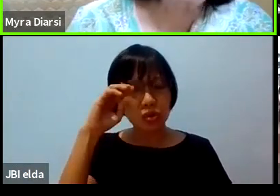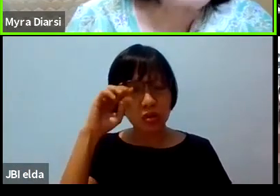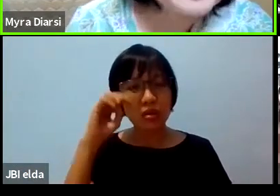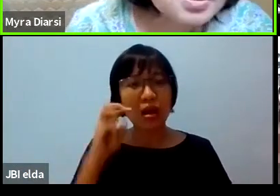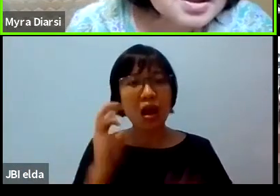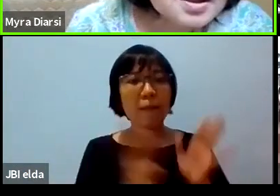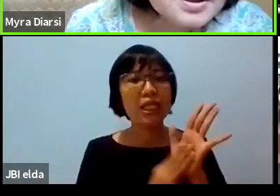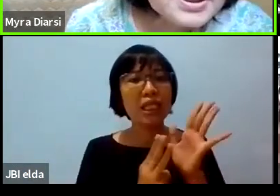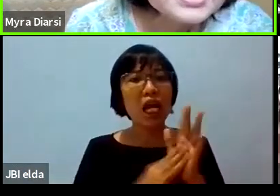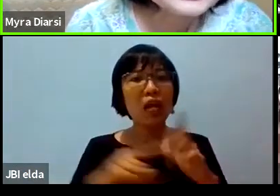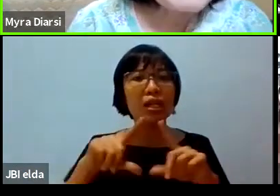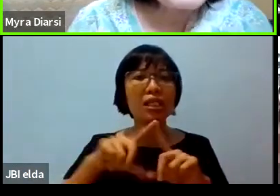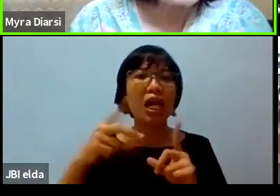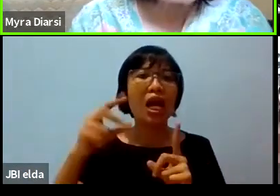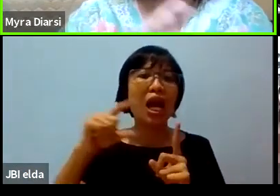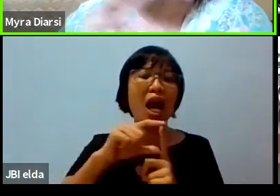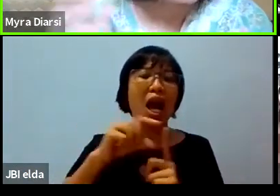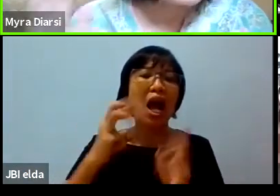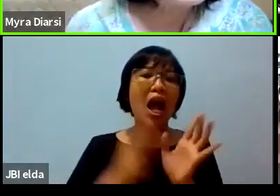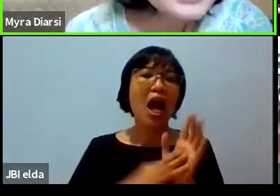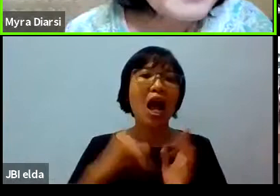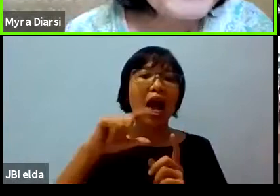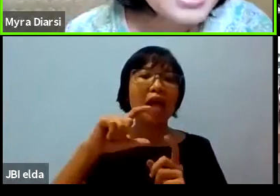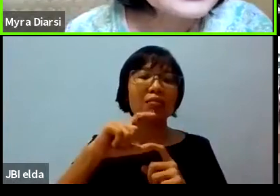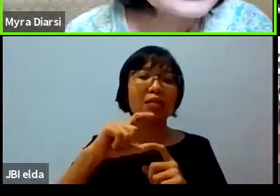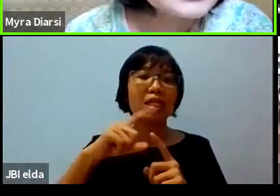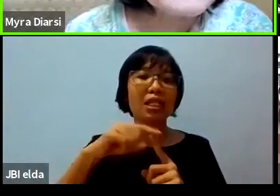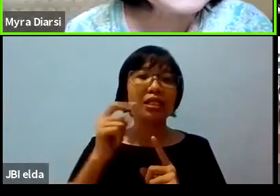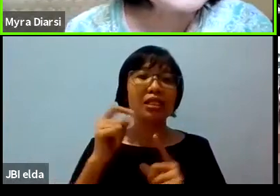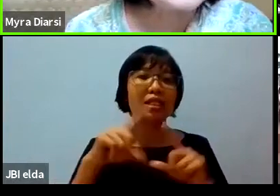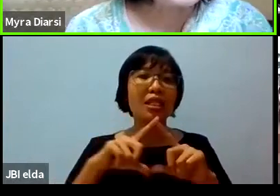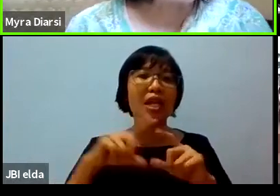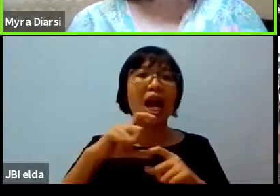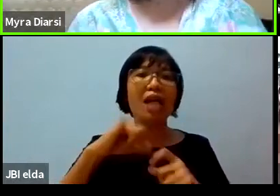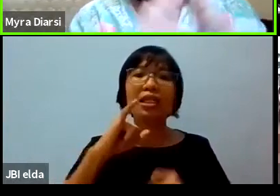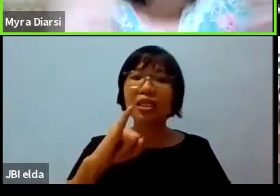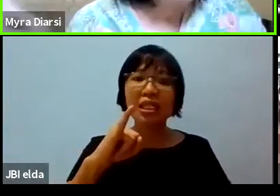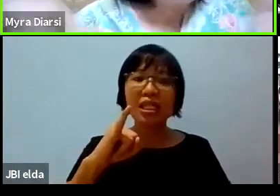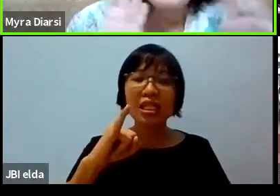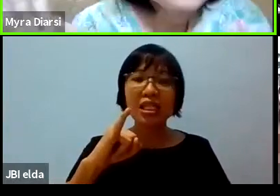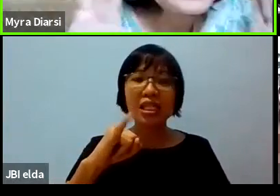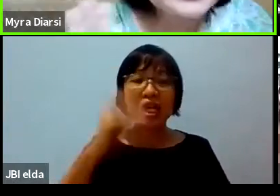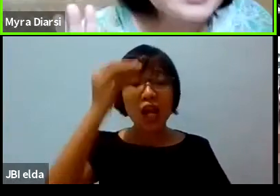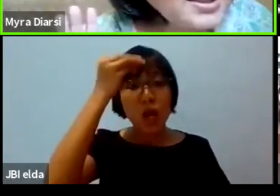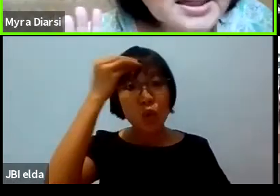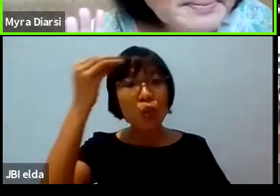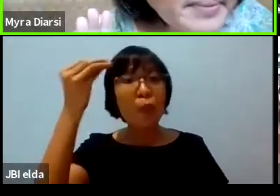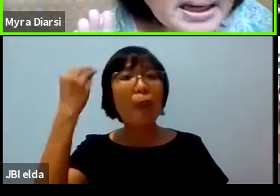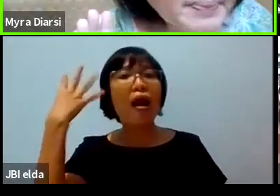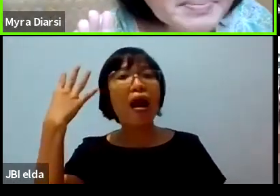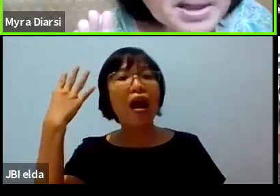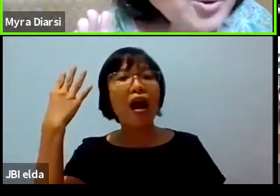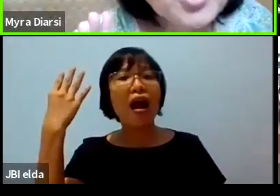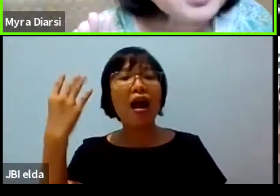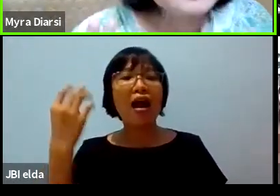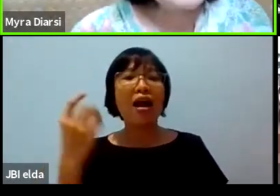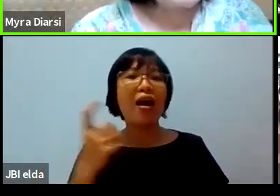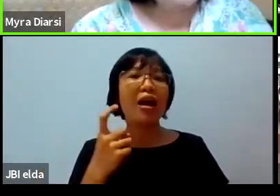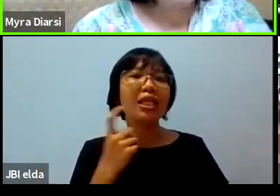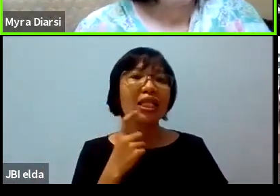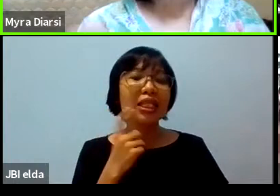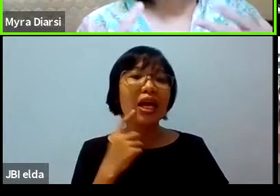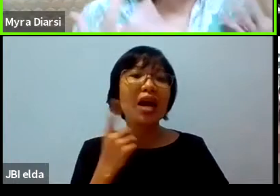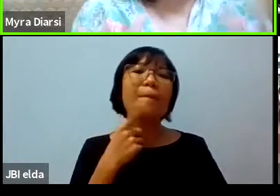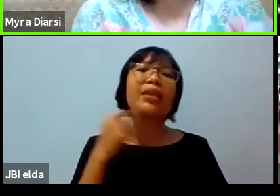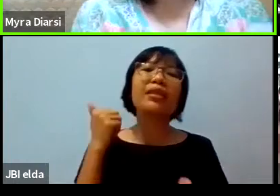maupun output. Tetapi tentang outcome hasil pendidikannya, no one